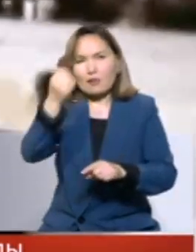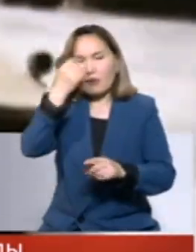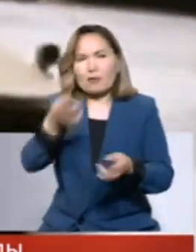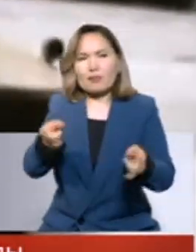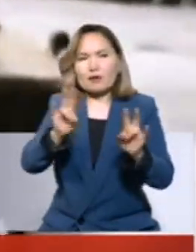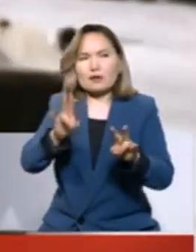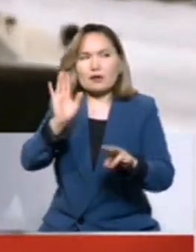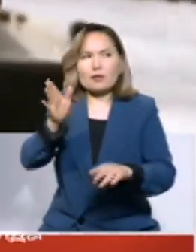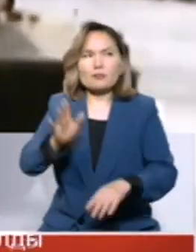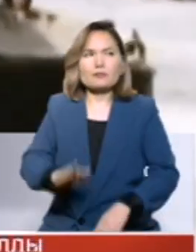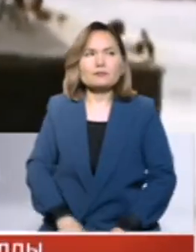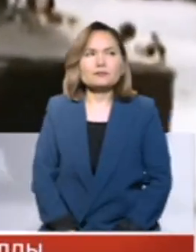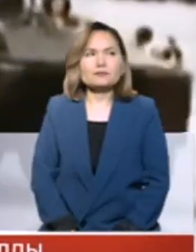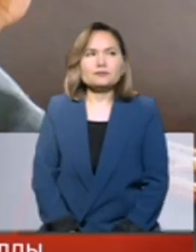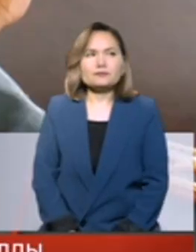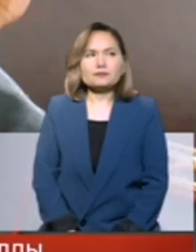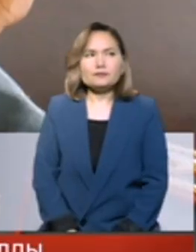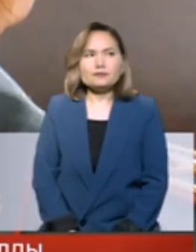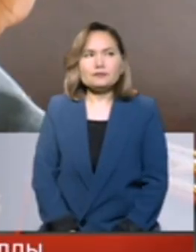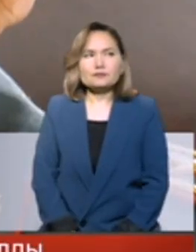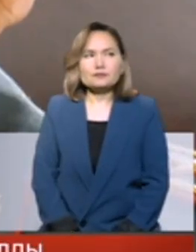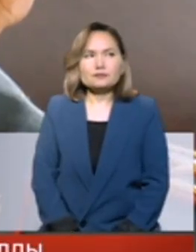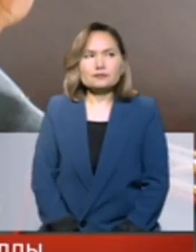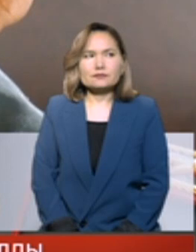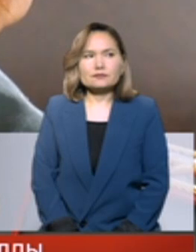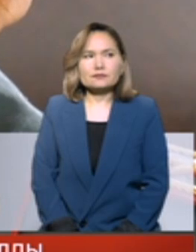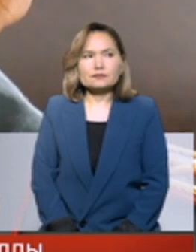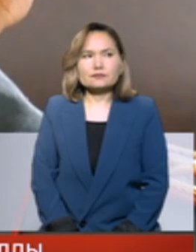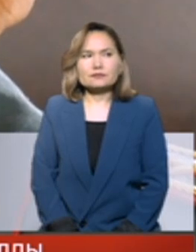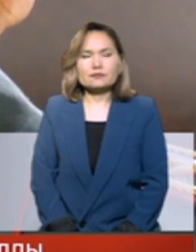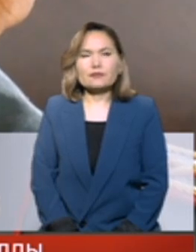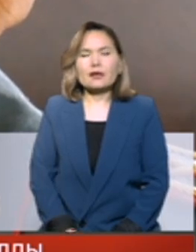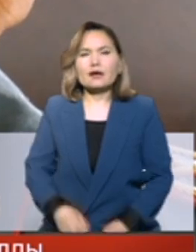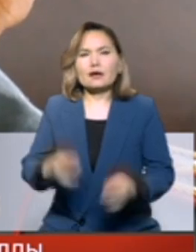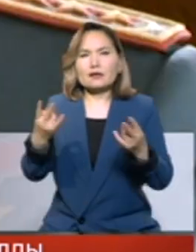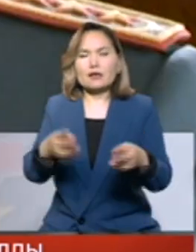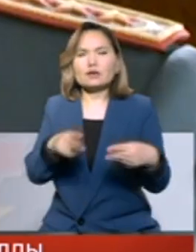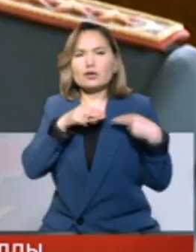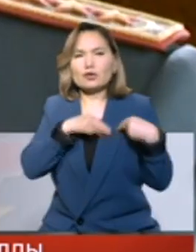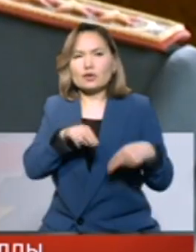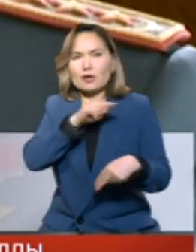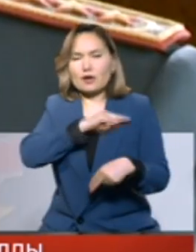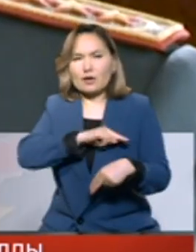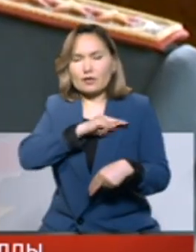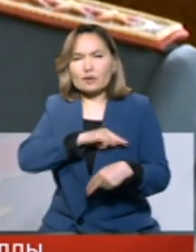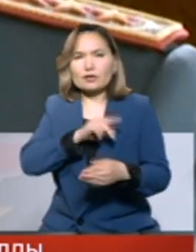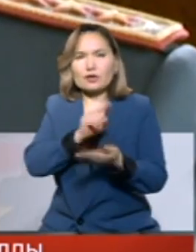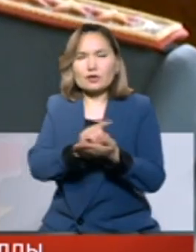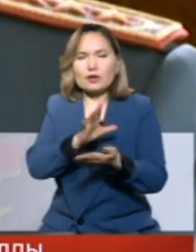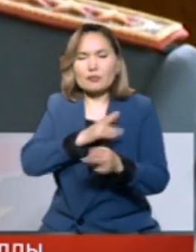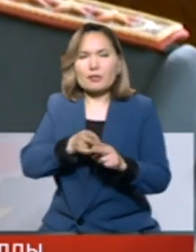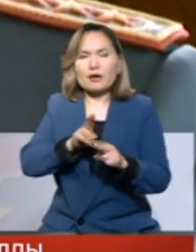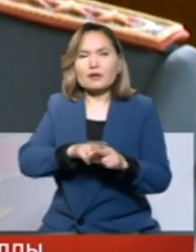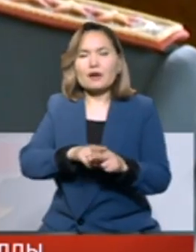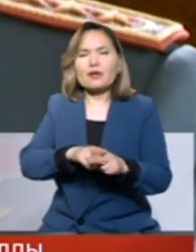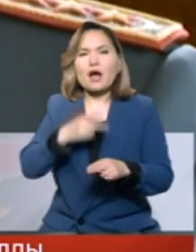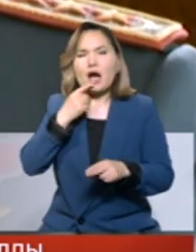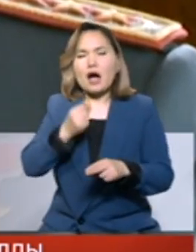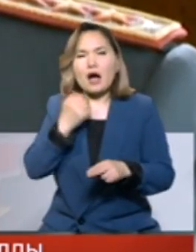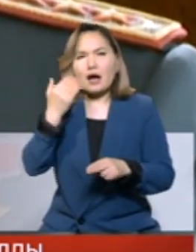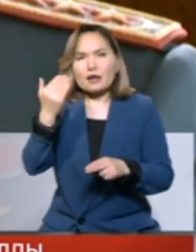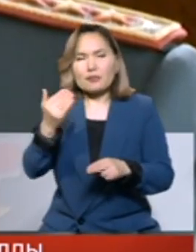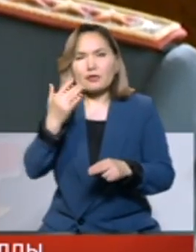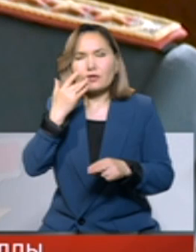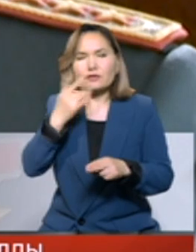Қазір қолымыз ауызға жетті. Енді жақсылап жұмыс істеу керек. Ал армиядан менің